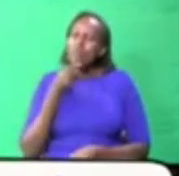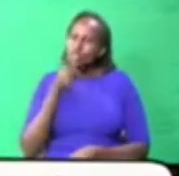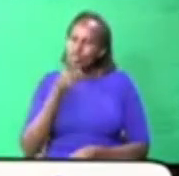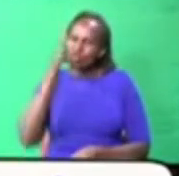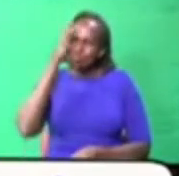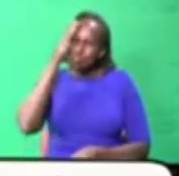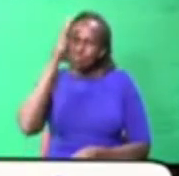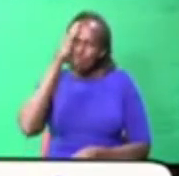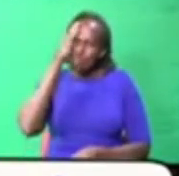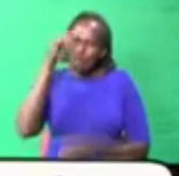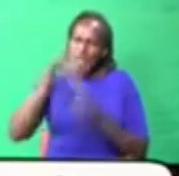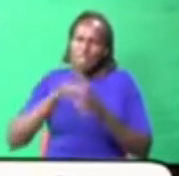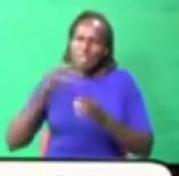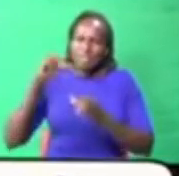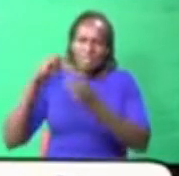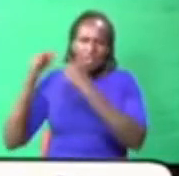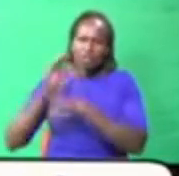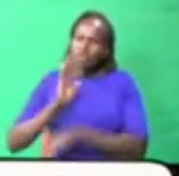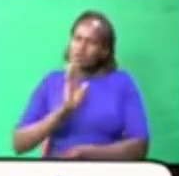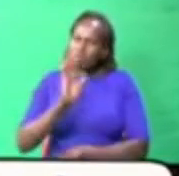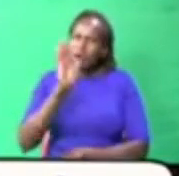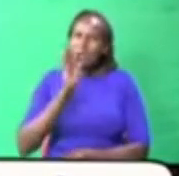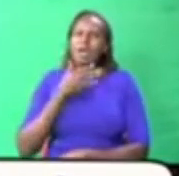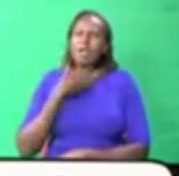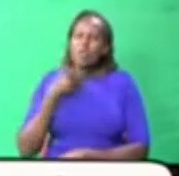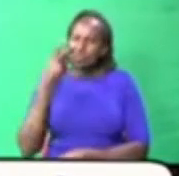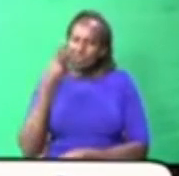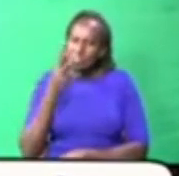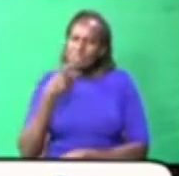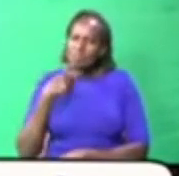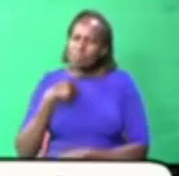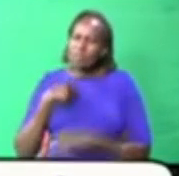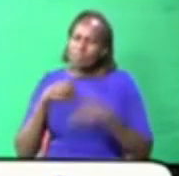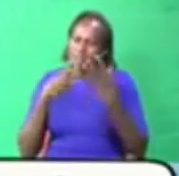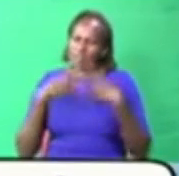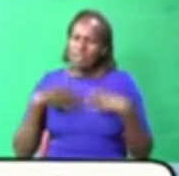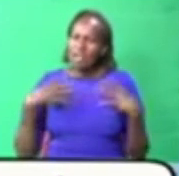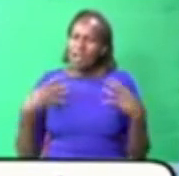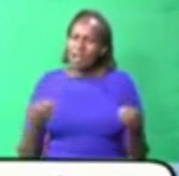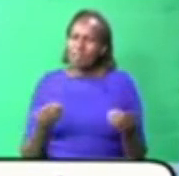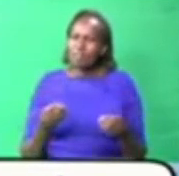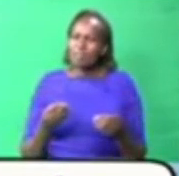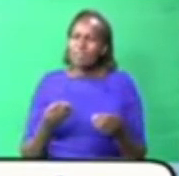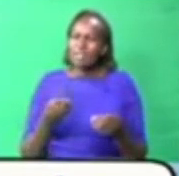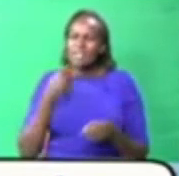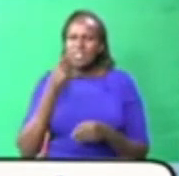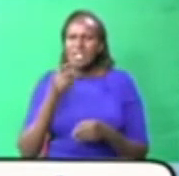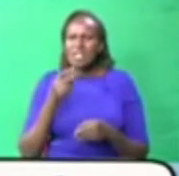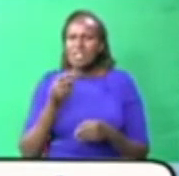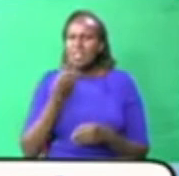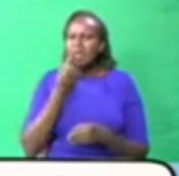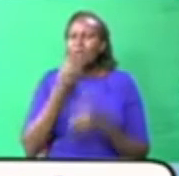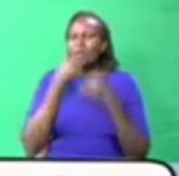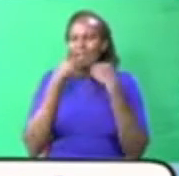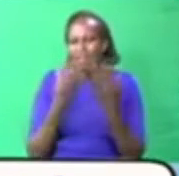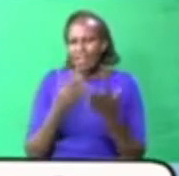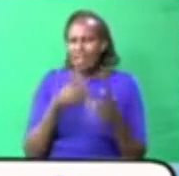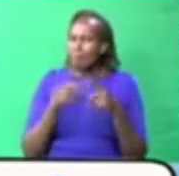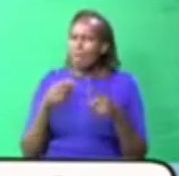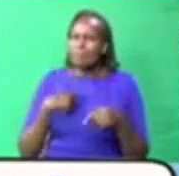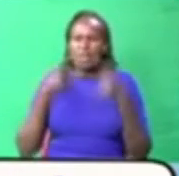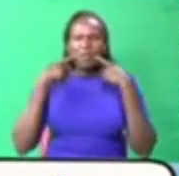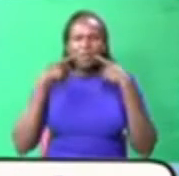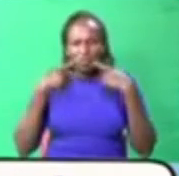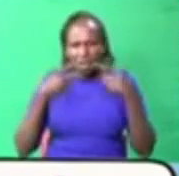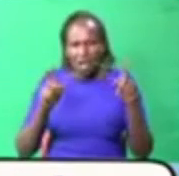kwenye kizazi chenu. Nataka muone nikiponya. Kumesemekana kwamba hakuna tiba, lakini mimi nataka kutangaza kama